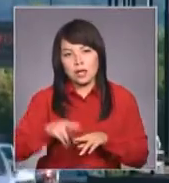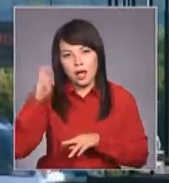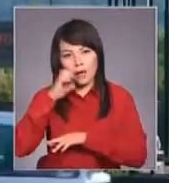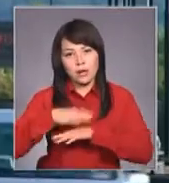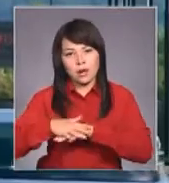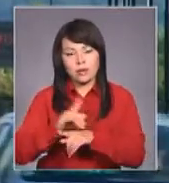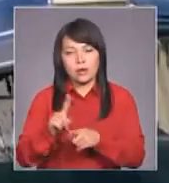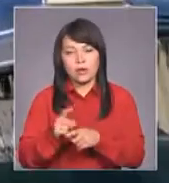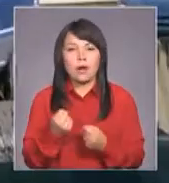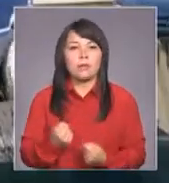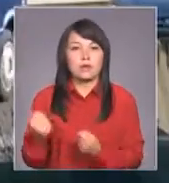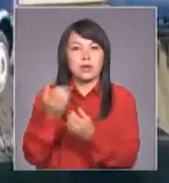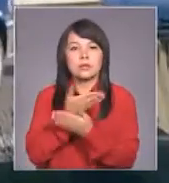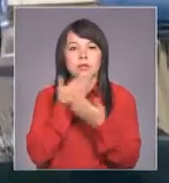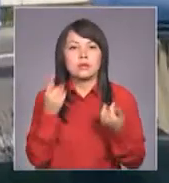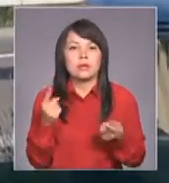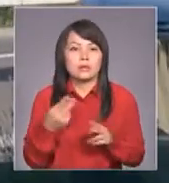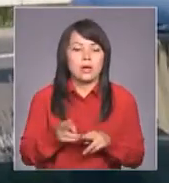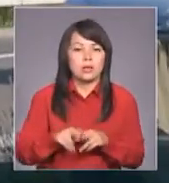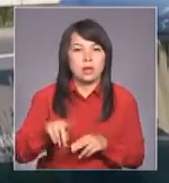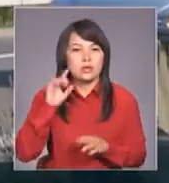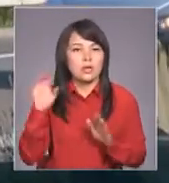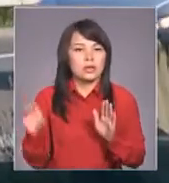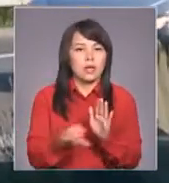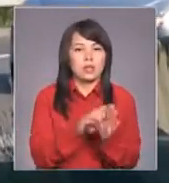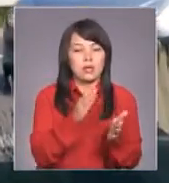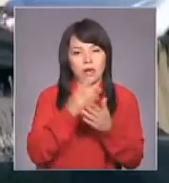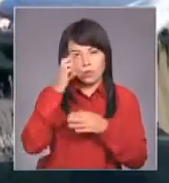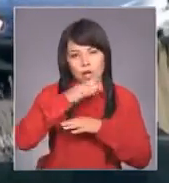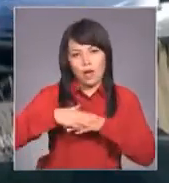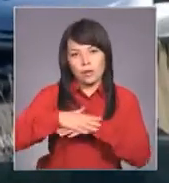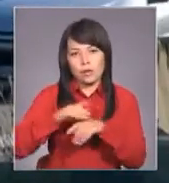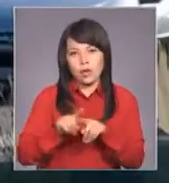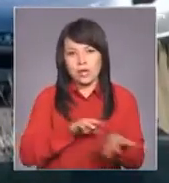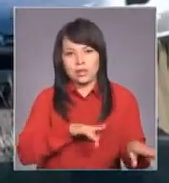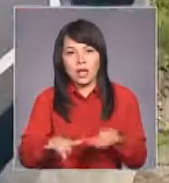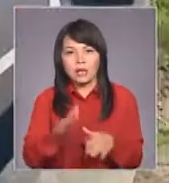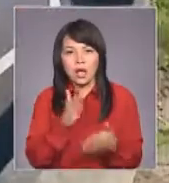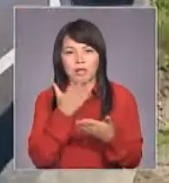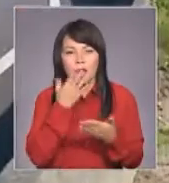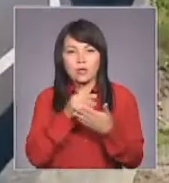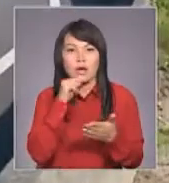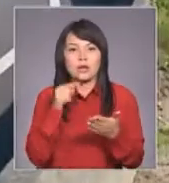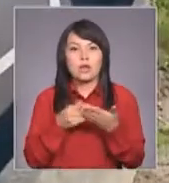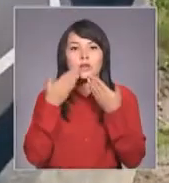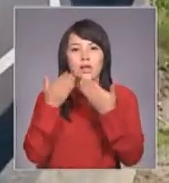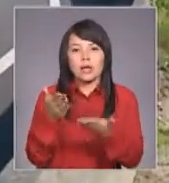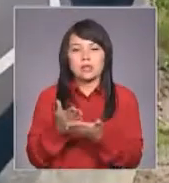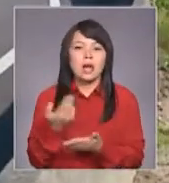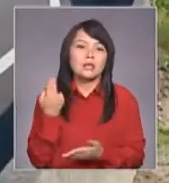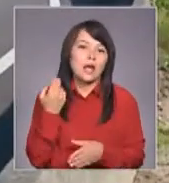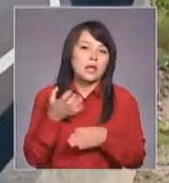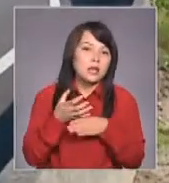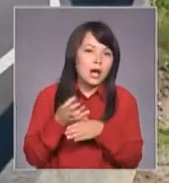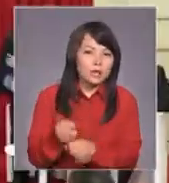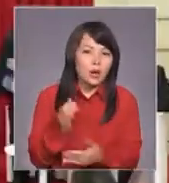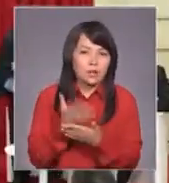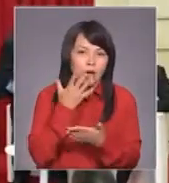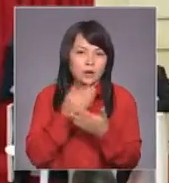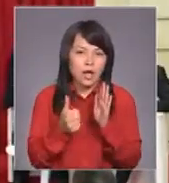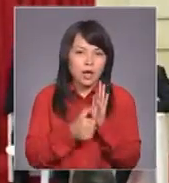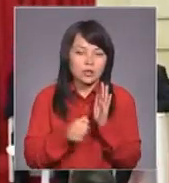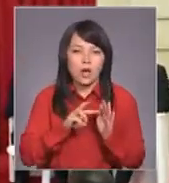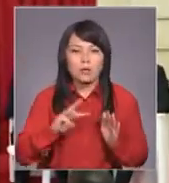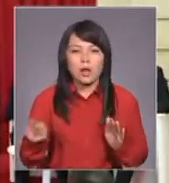көрсетілмейді деп дабыл қағуда. Осыған құлақ асқан үкімет өткен аптада шаруалардың салықтар бойынша қарыздарын азайту мақсатымен 600